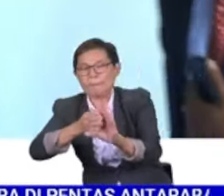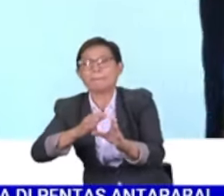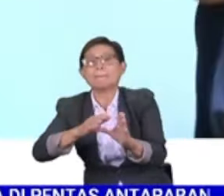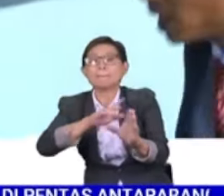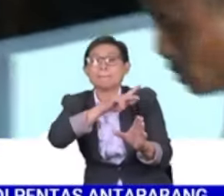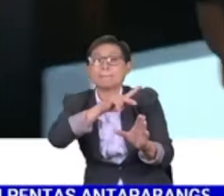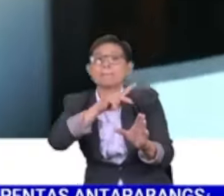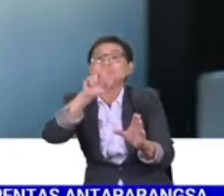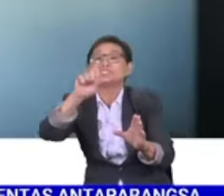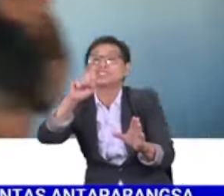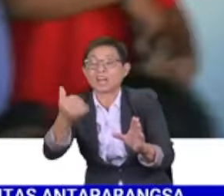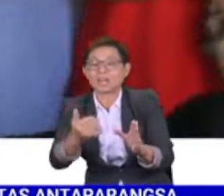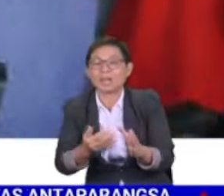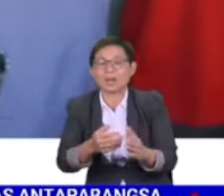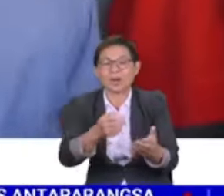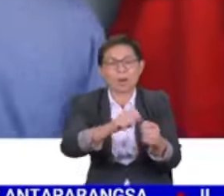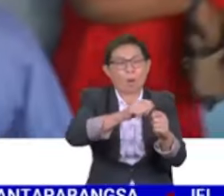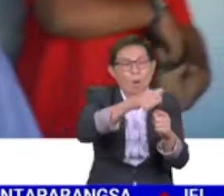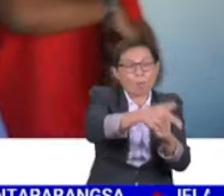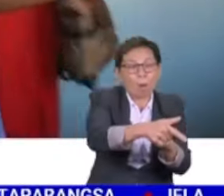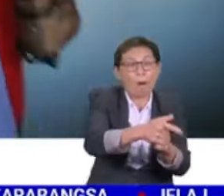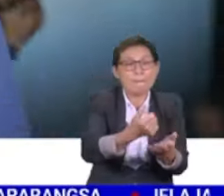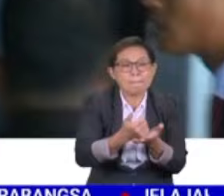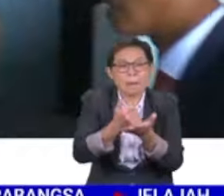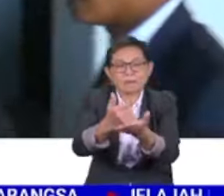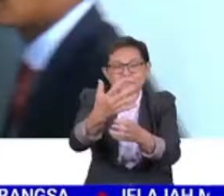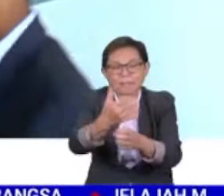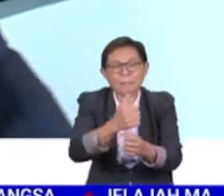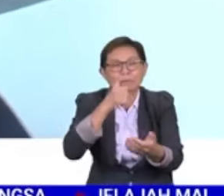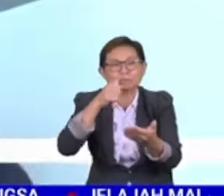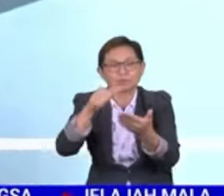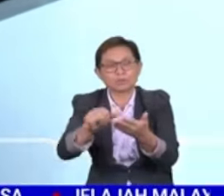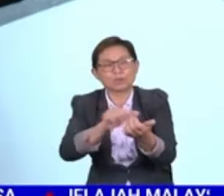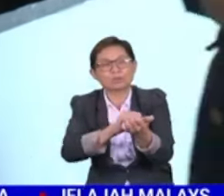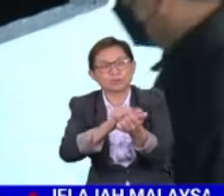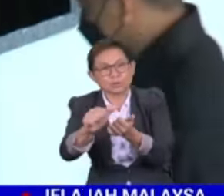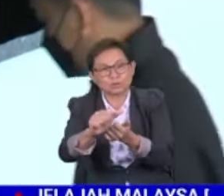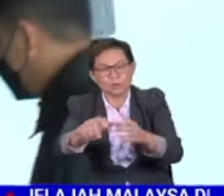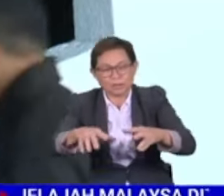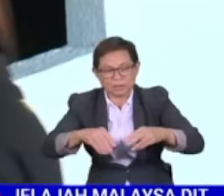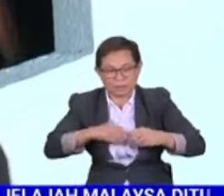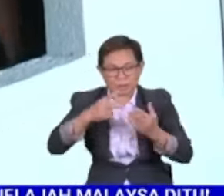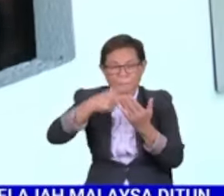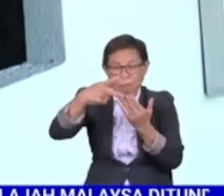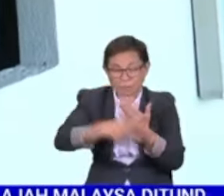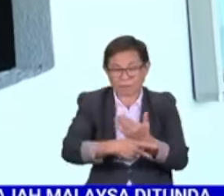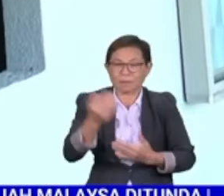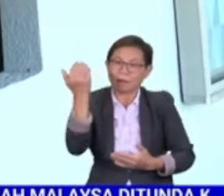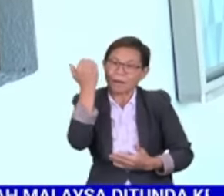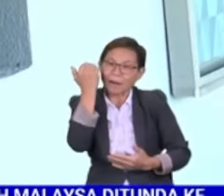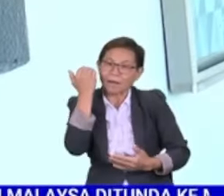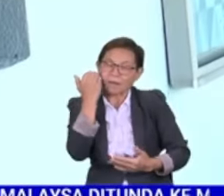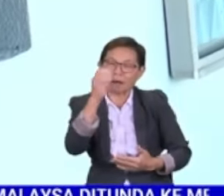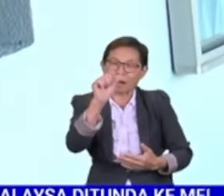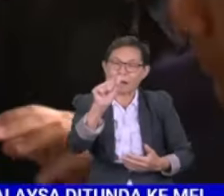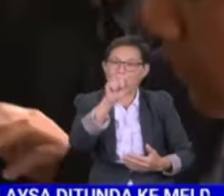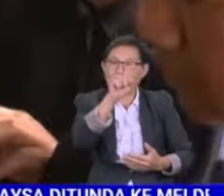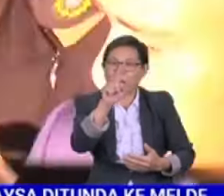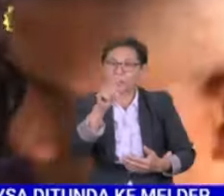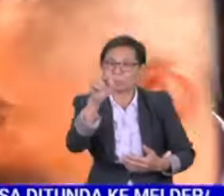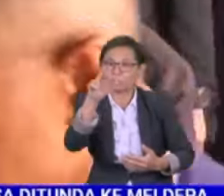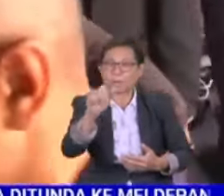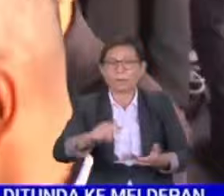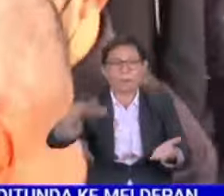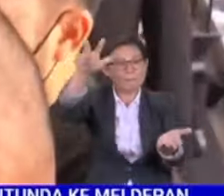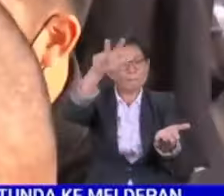syarikatnya sebagai upah membantu Nepturis mendapatkan surat setuju terima projek tersebut. Hakim Azura Alwi menetapkan